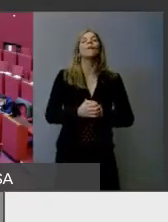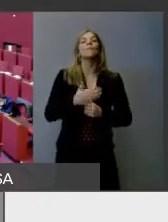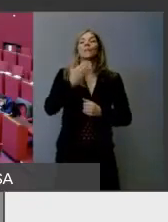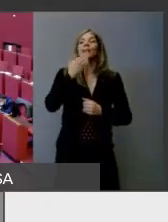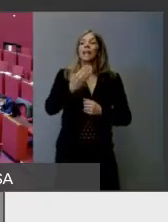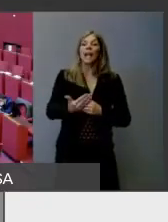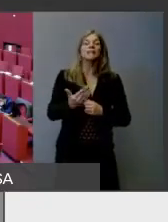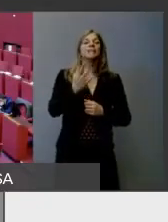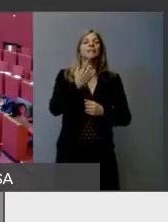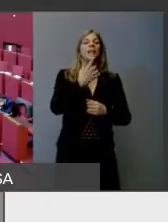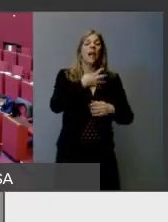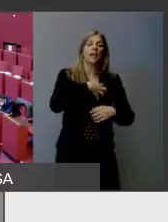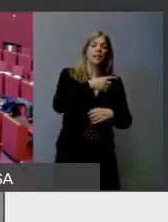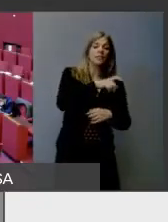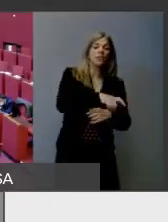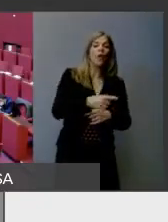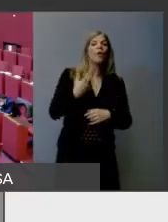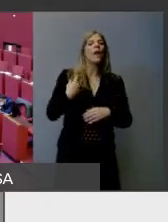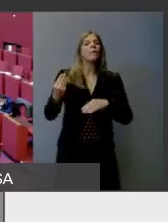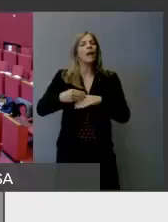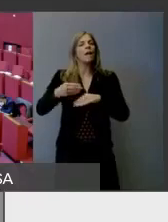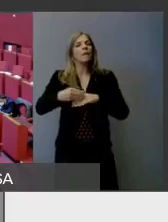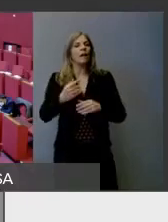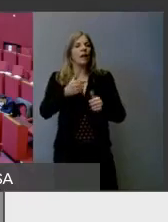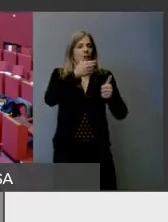rispetterei l'ordine, quindi consigliere Giordano.